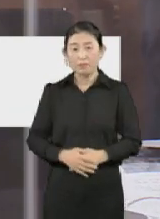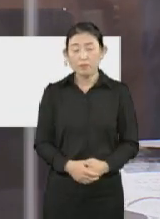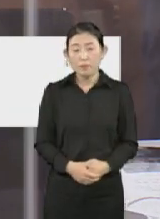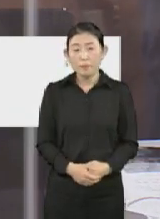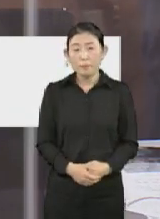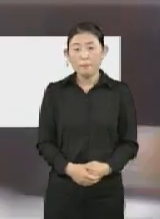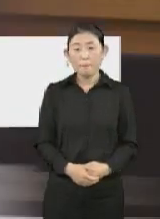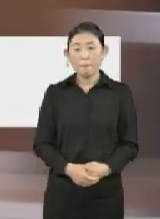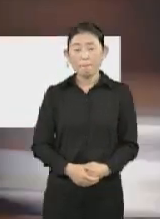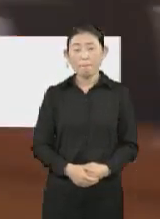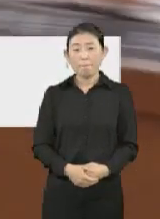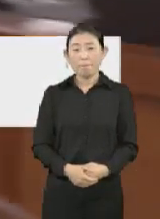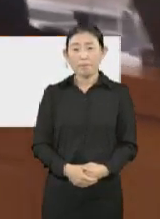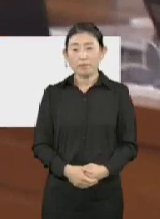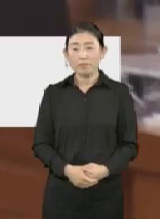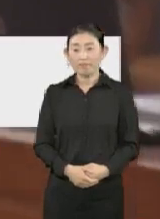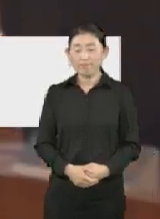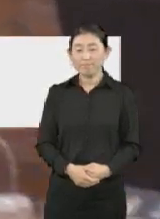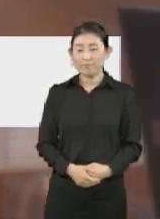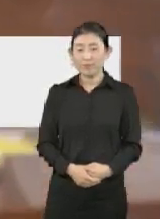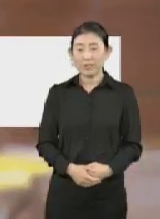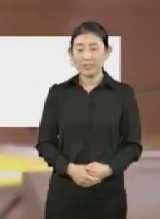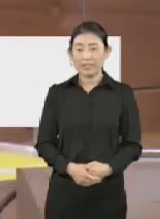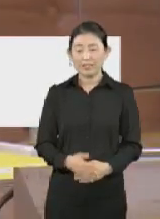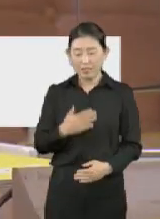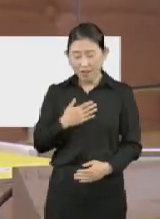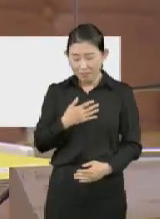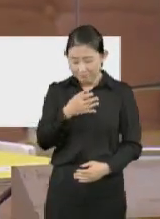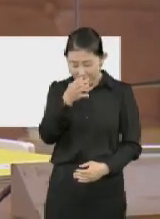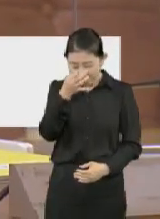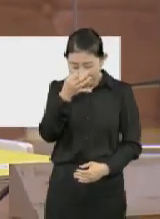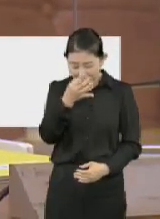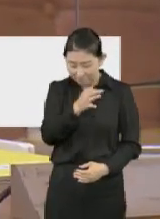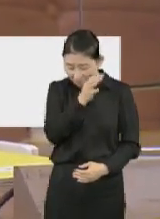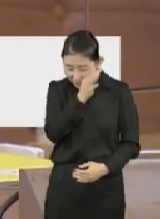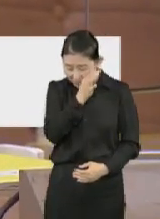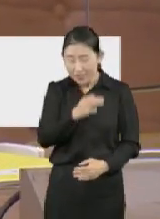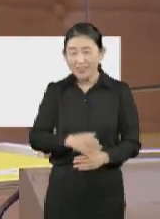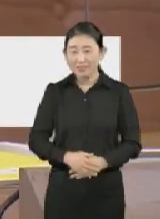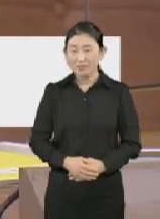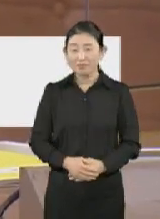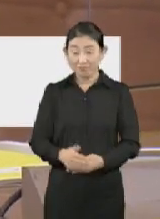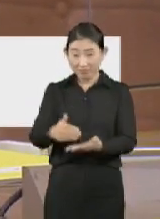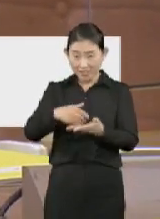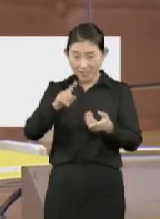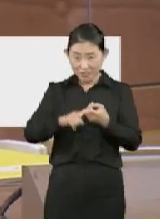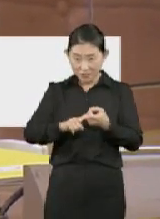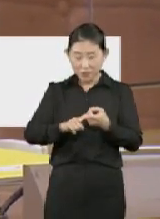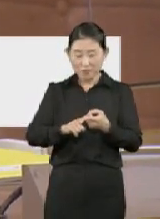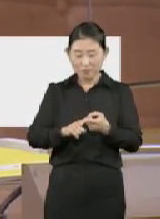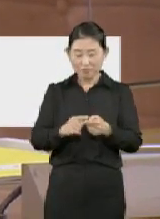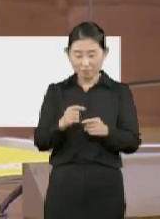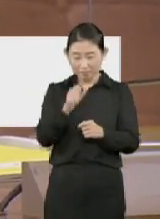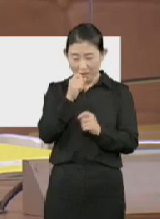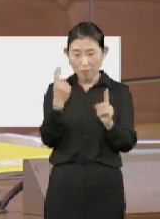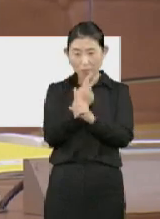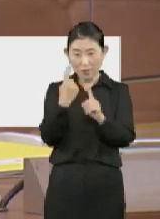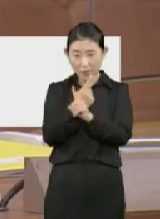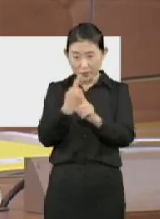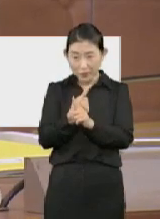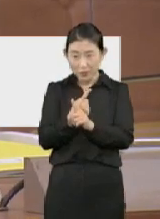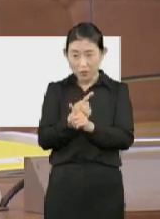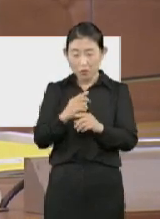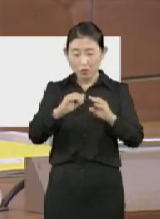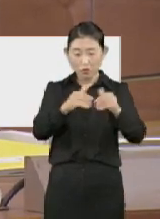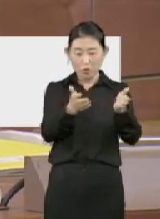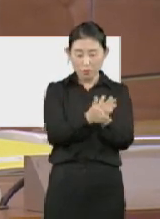않았습니다 제가 사도 좀 민망합니다 그 슬로건은 적극적으로 뭐 개량하는 것을 그